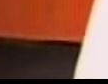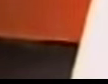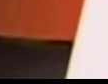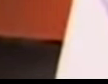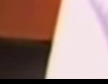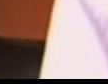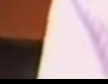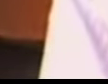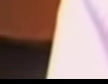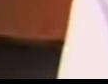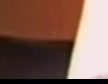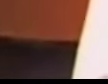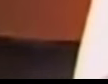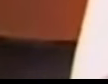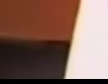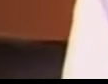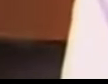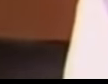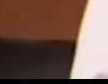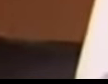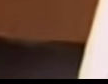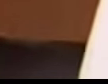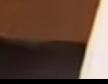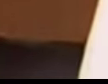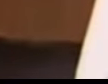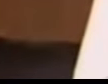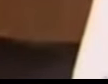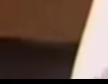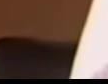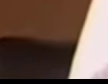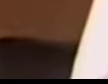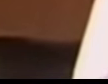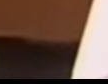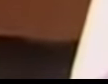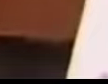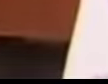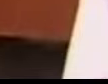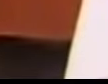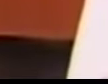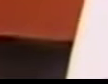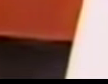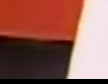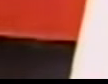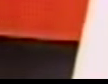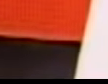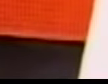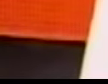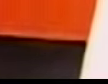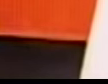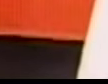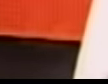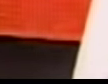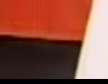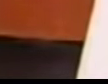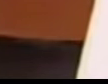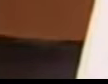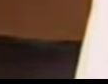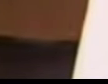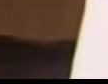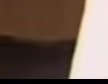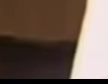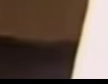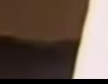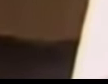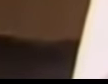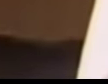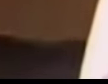el prado, jazinda, cancha, imami, chayarka, y chaypimi, mushu, mushu, muyu, papa, kuna, ima, shina, chaypi, surku, chinata, maipi, surku,